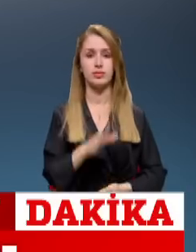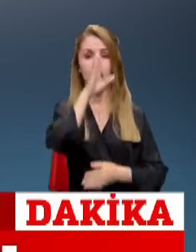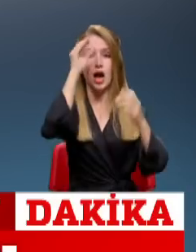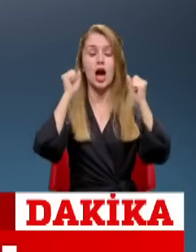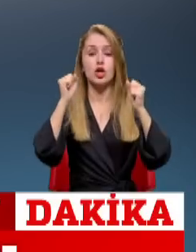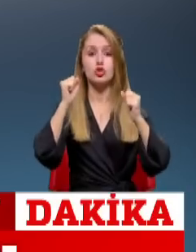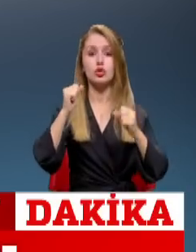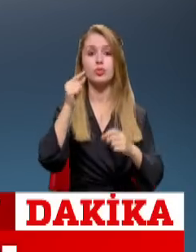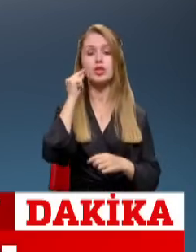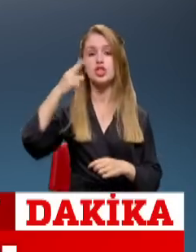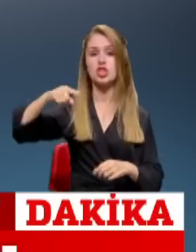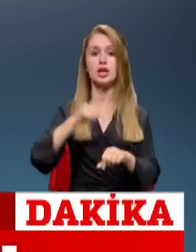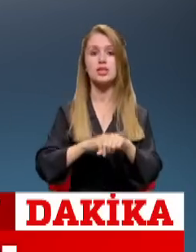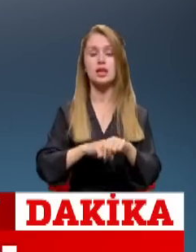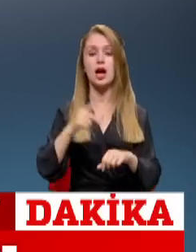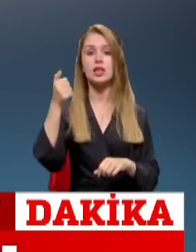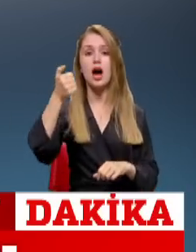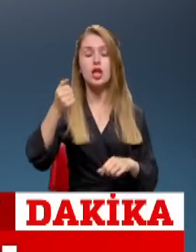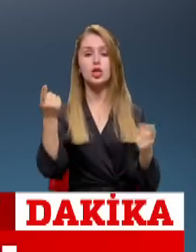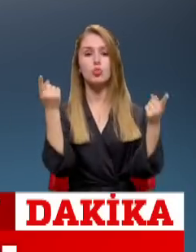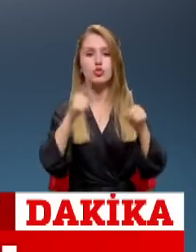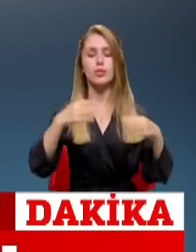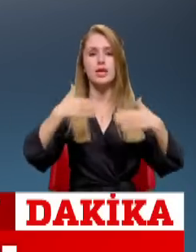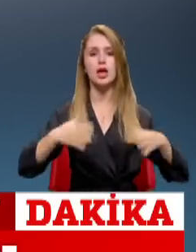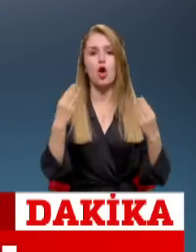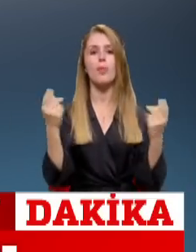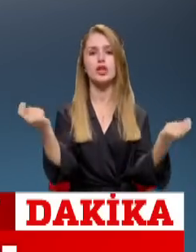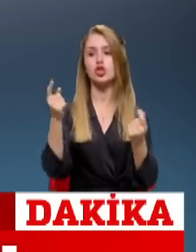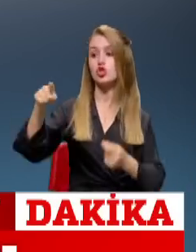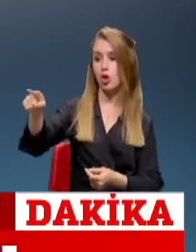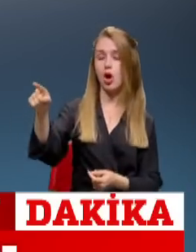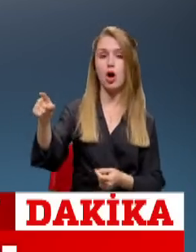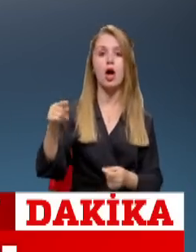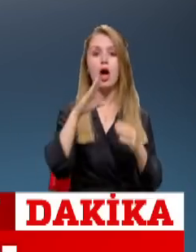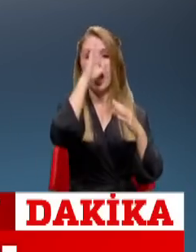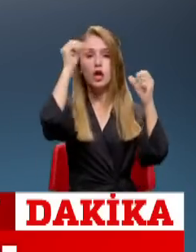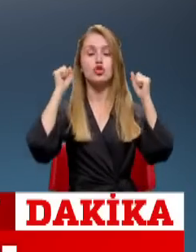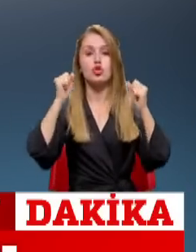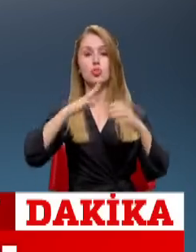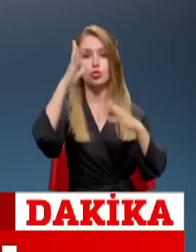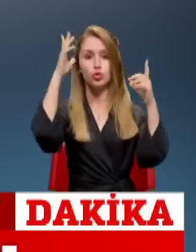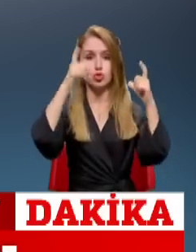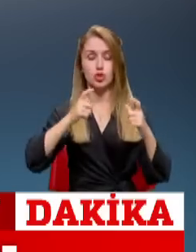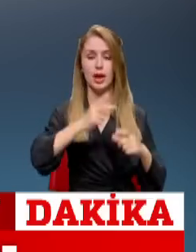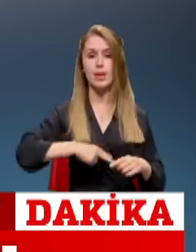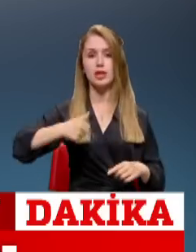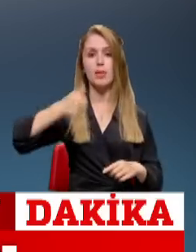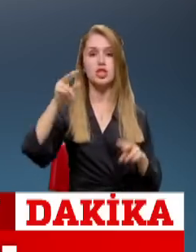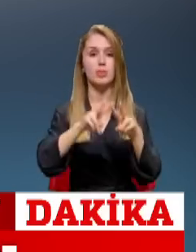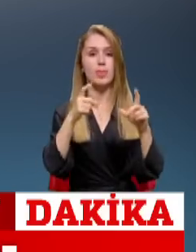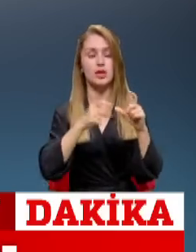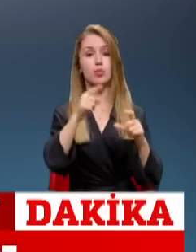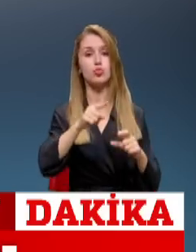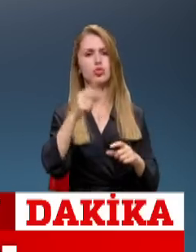Erzurumlu hemşerilerimle saat 18'deki buluşmamıza engel olunmaya çalışılıyor. Erzurum Büyükşehir Belediye Başkanı Mehmet Sekmen,